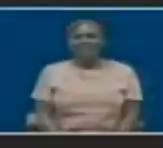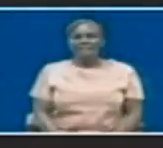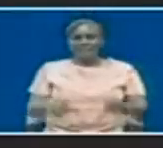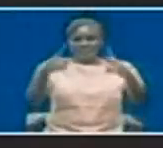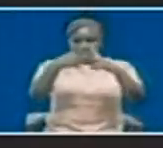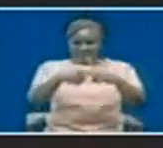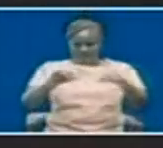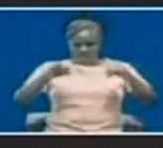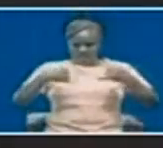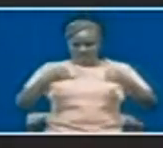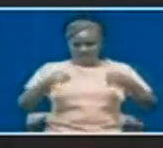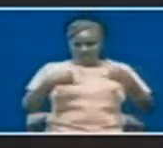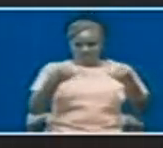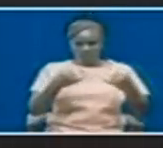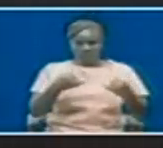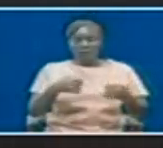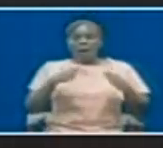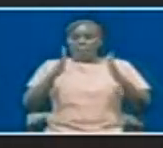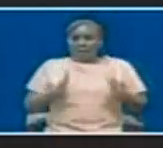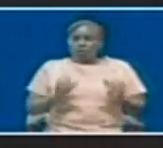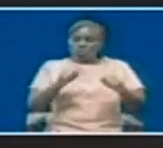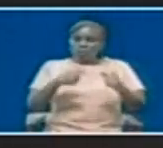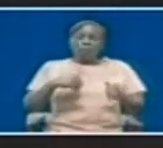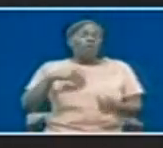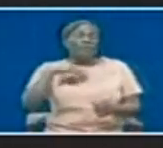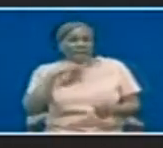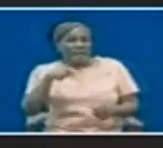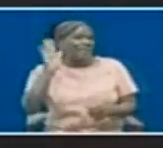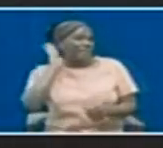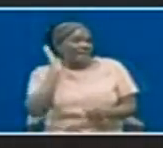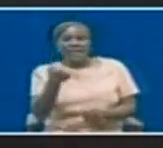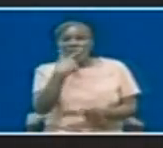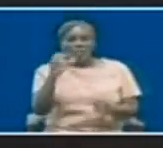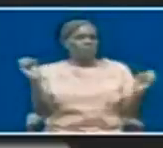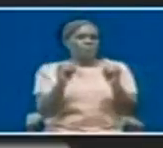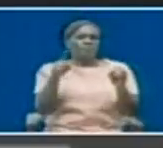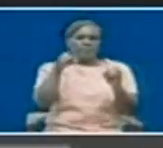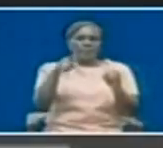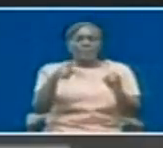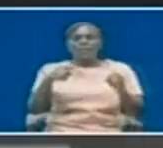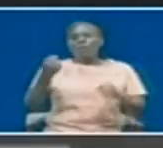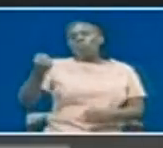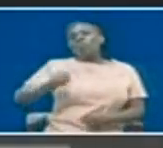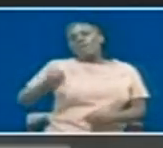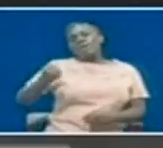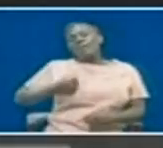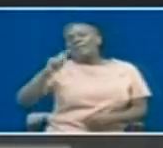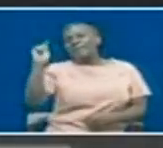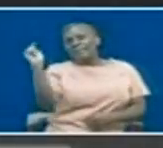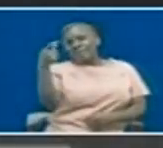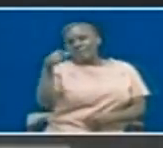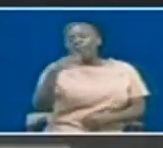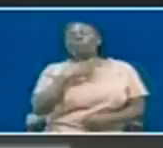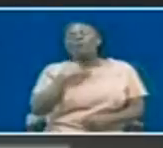Tunaanza na taarifa yetu, na sikio la kufa huenda alisikii dawa, manake huenda wasichana wa humu nchini ama wanawake wa humu nchini